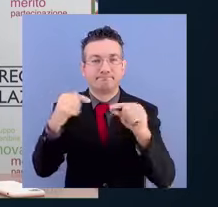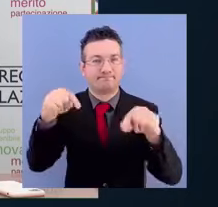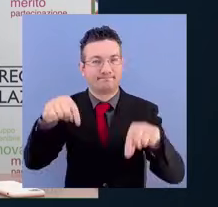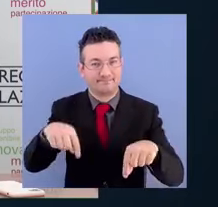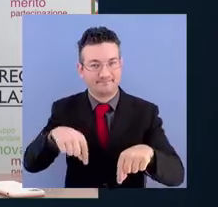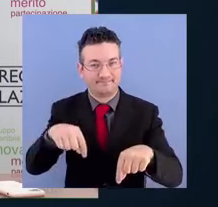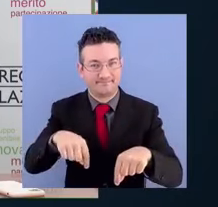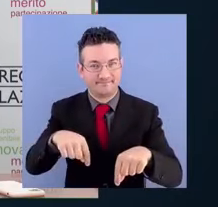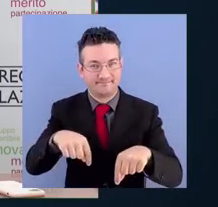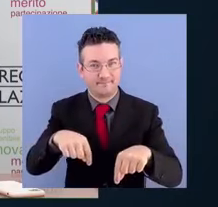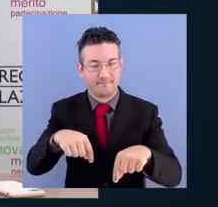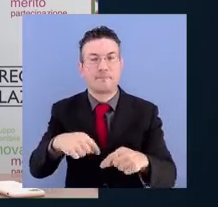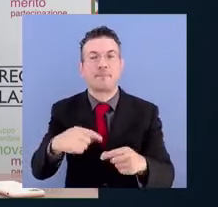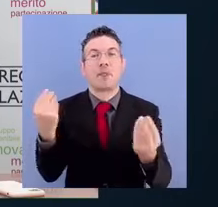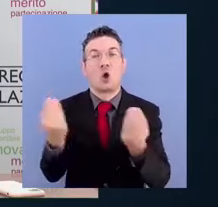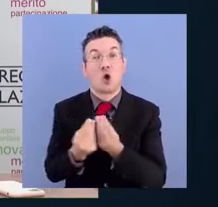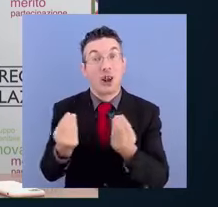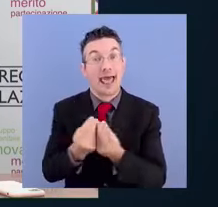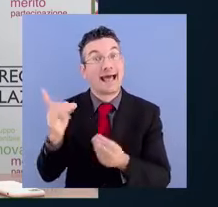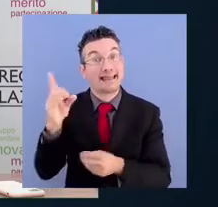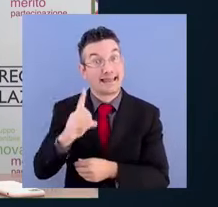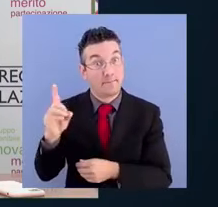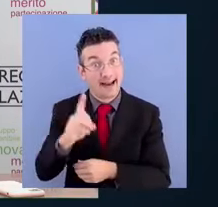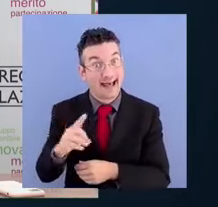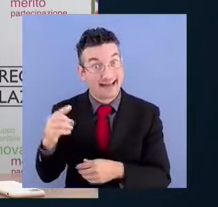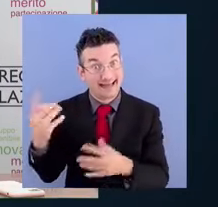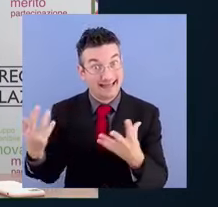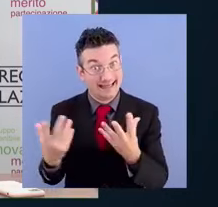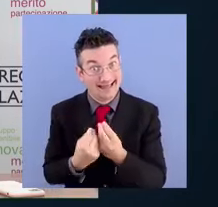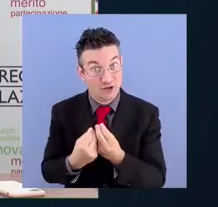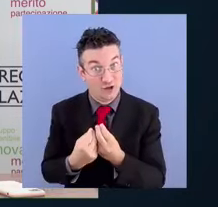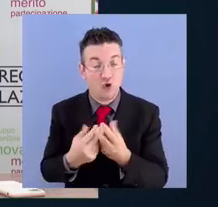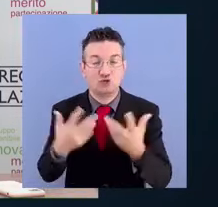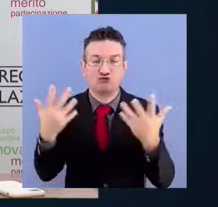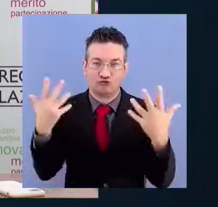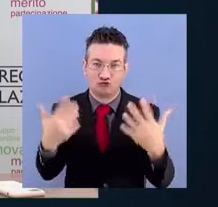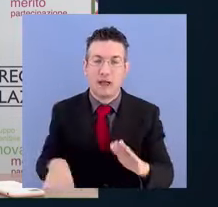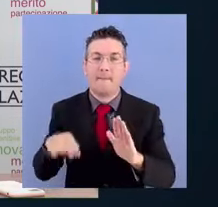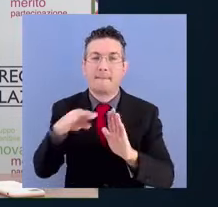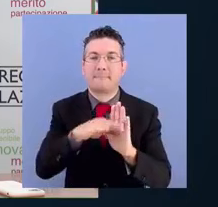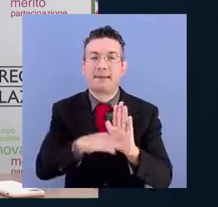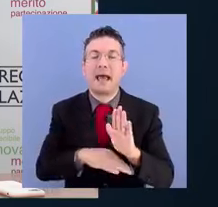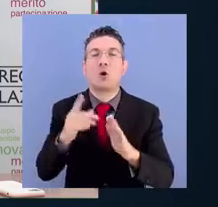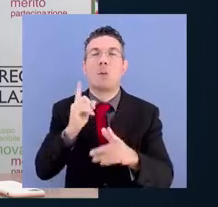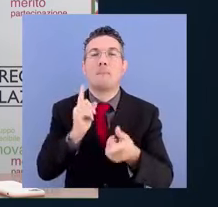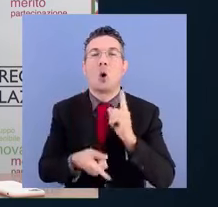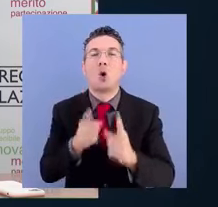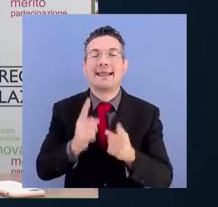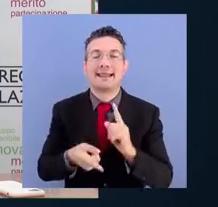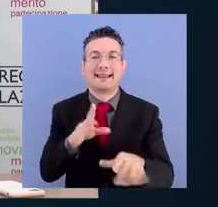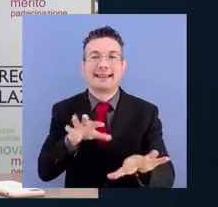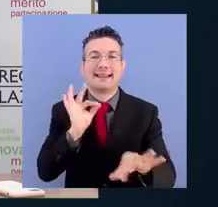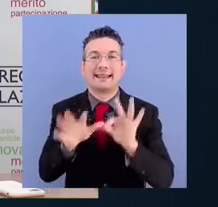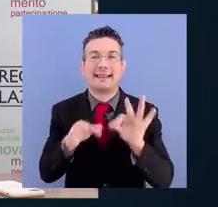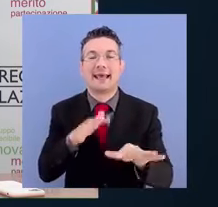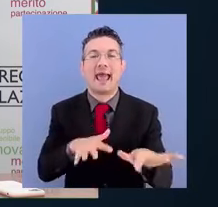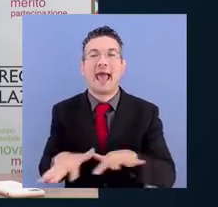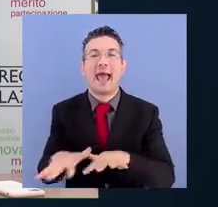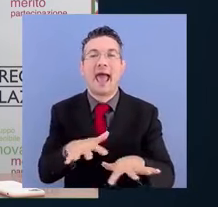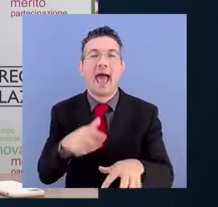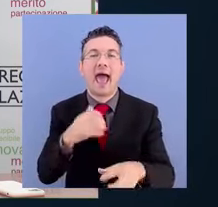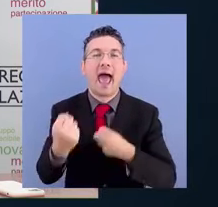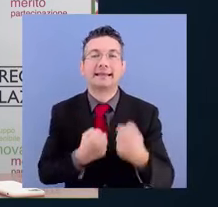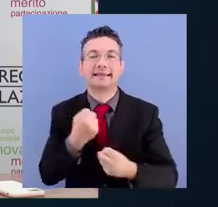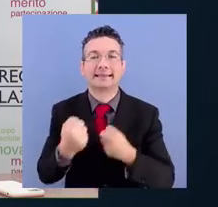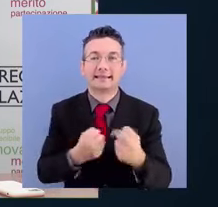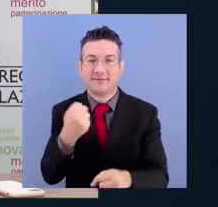collega di berardino ampliando quello che già un vasto piano di politiche attive del lavoro che lui come assessore alla formazione